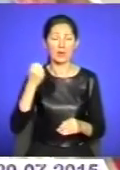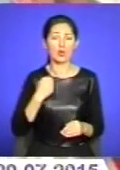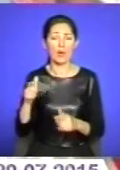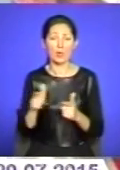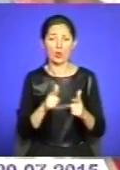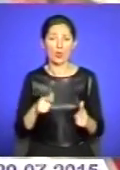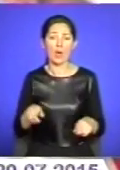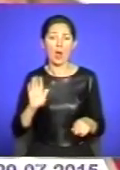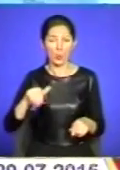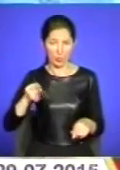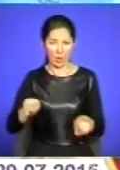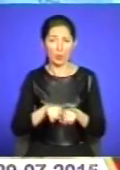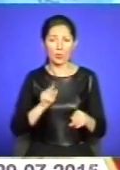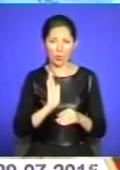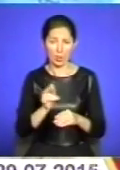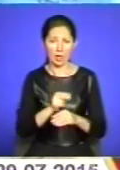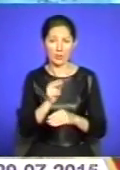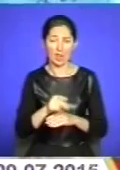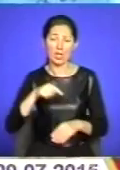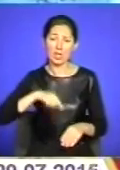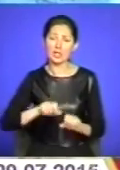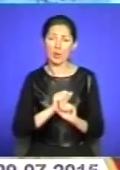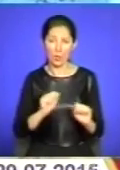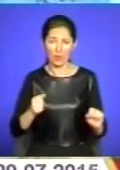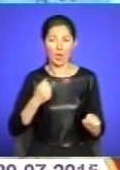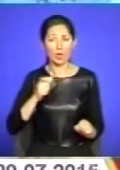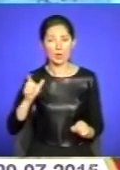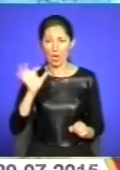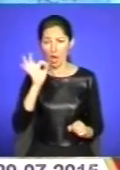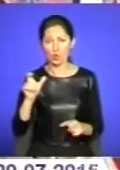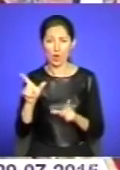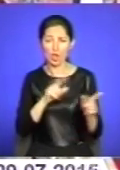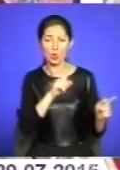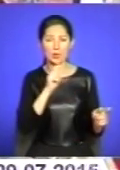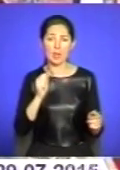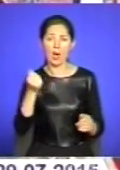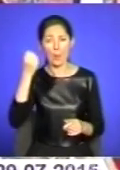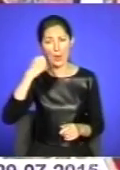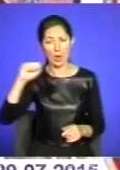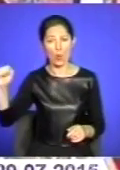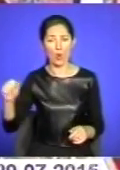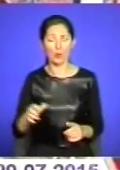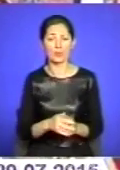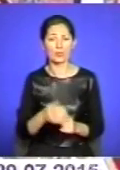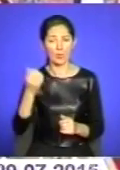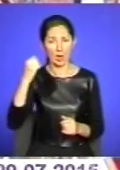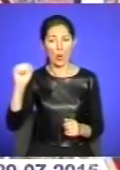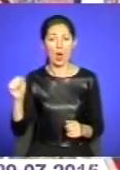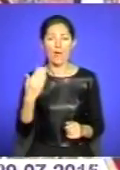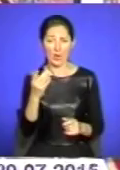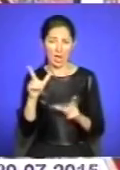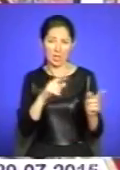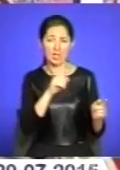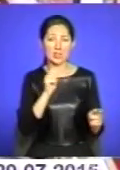злагодження. Настрій у всіх бойовий. Воїни кажуть, що їдуть за перемогою. Перемога нас чекає. То ви їдете за перемогу?